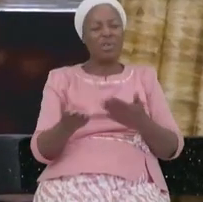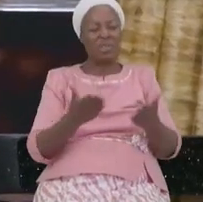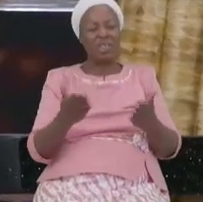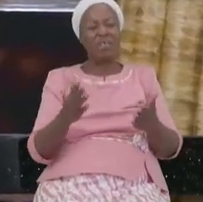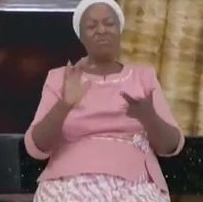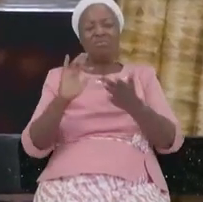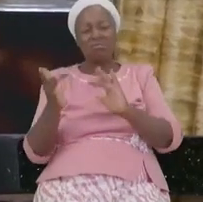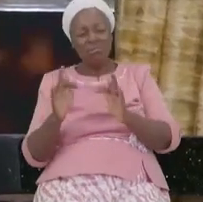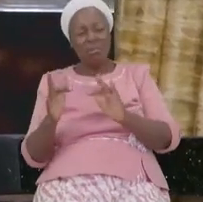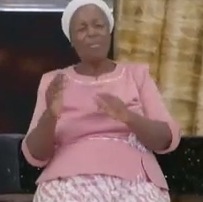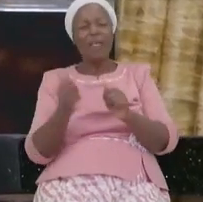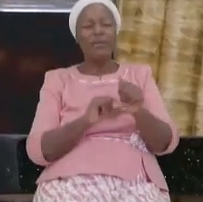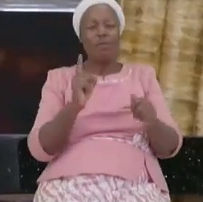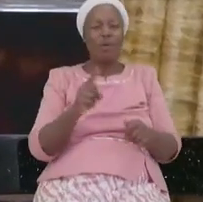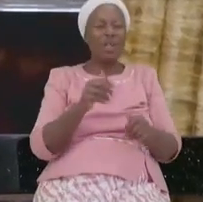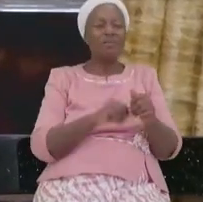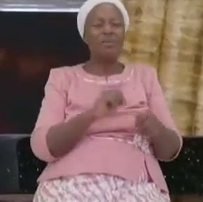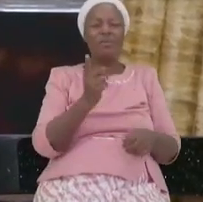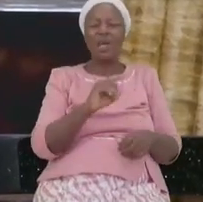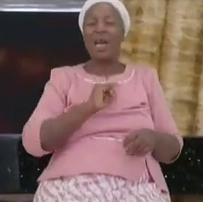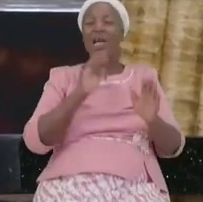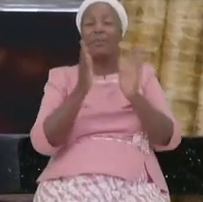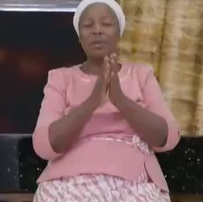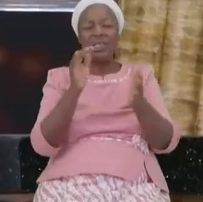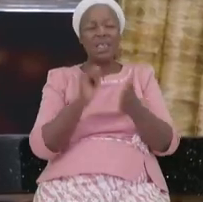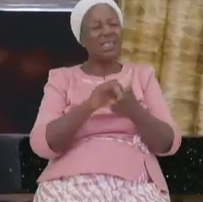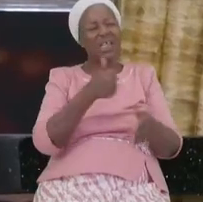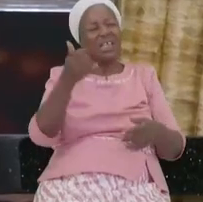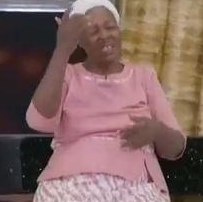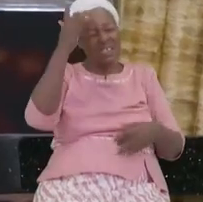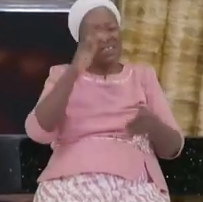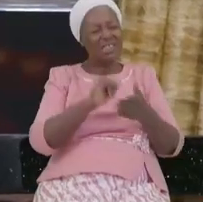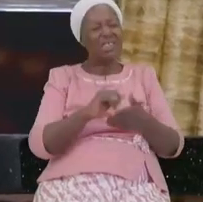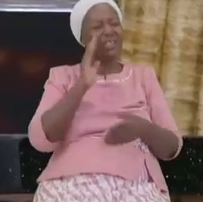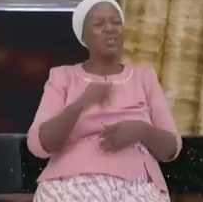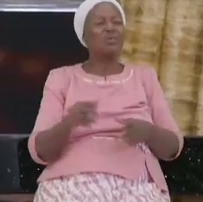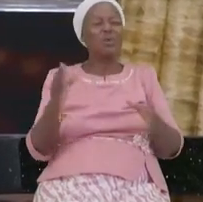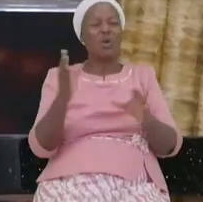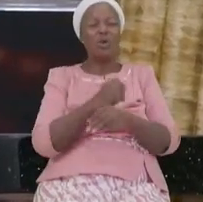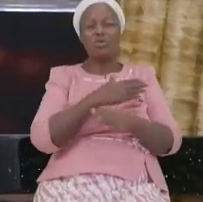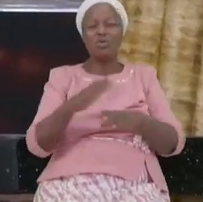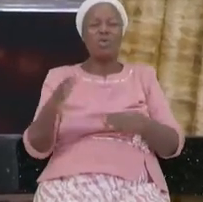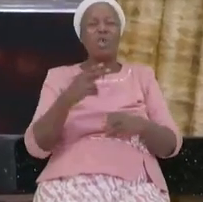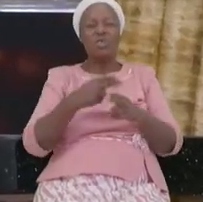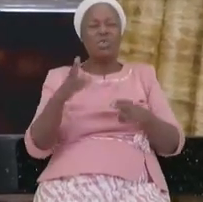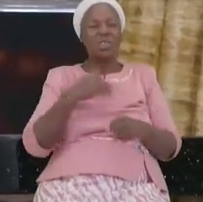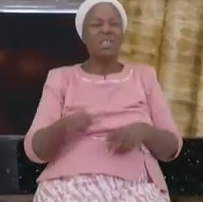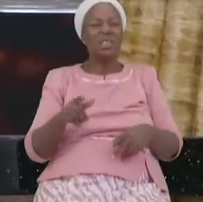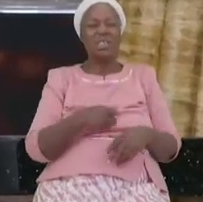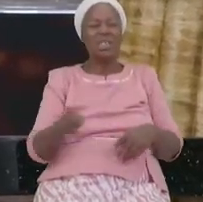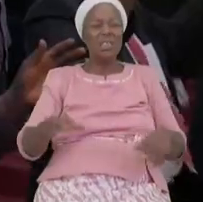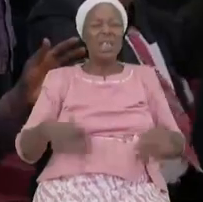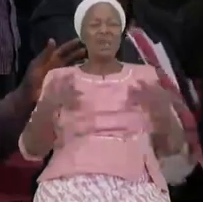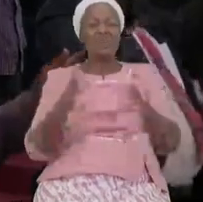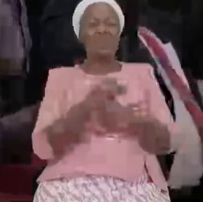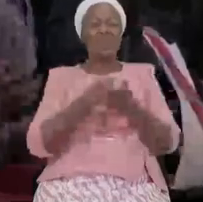ceux qui sont partout, je prie. Toute maladie qui veut écouter leur vie, ôte-la au nom de